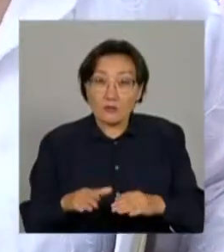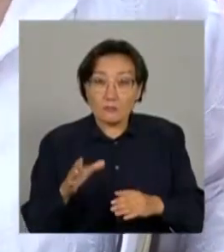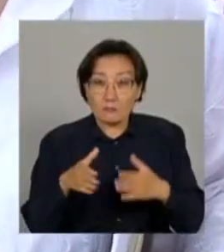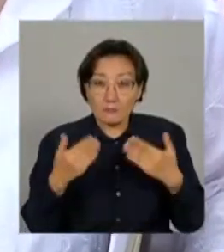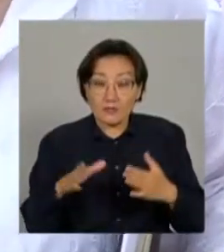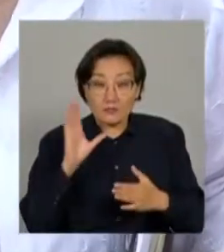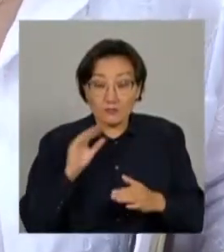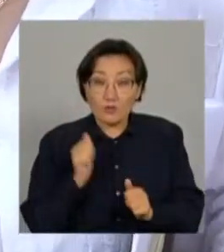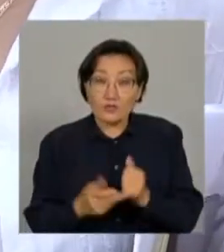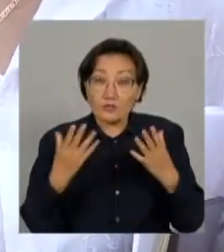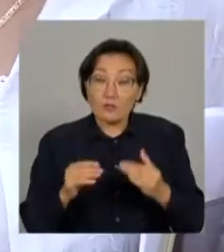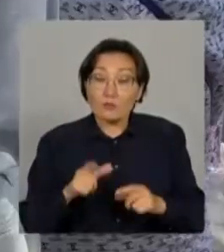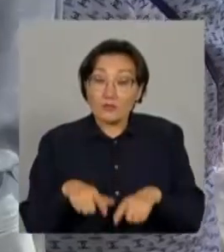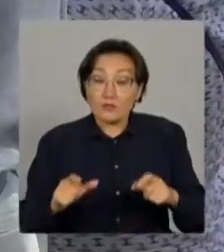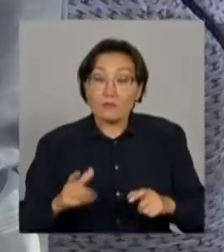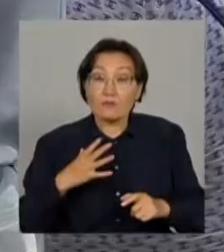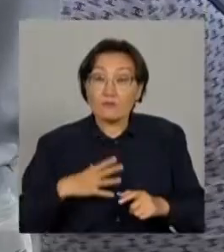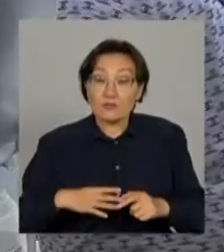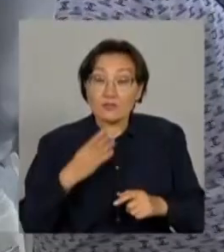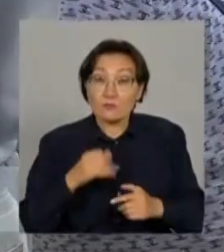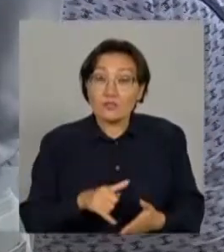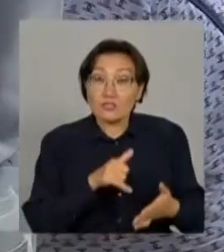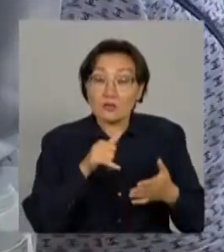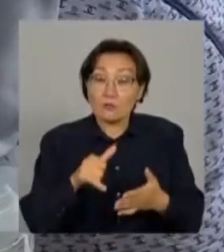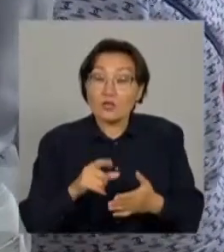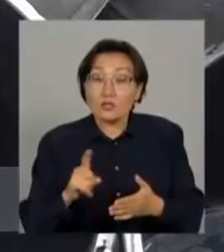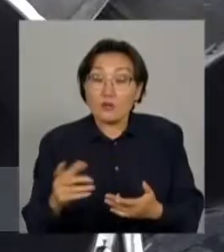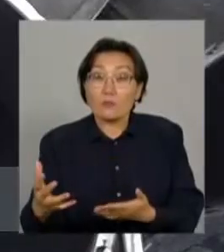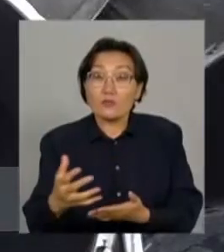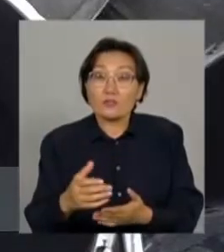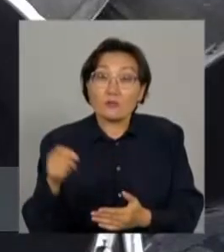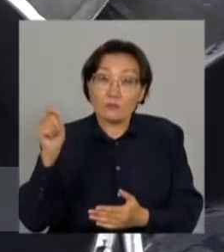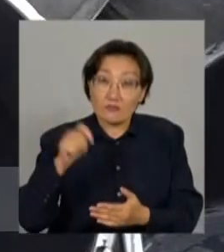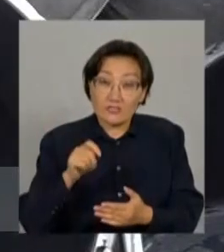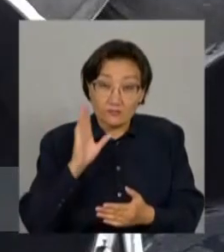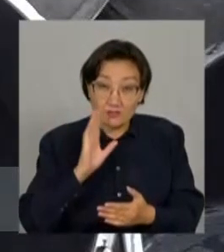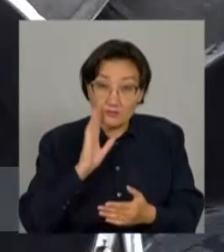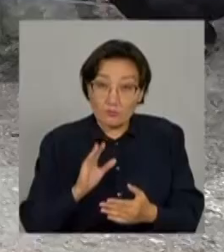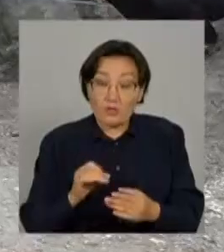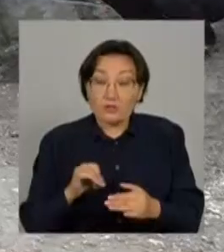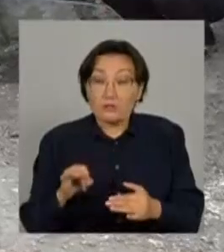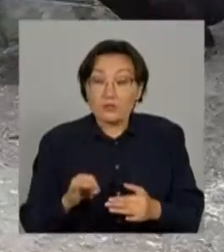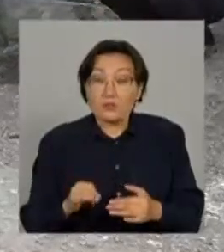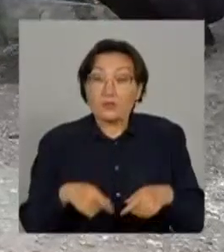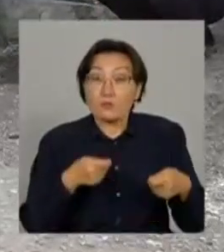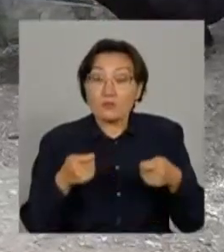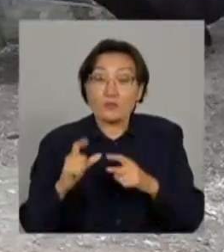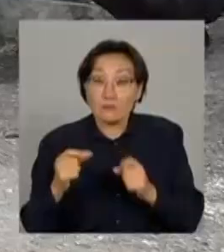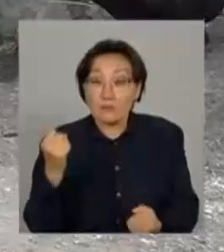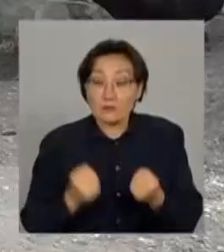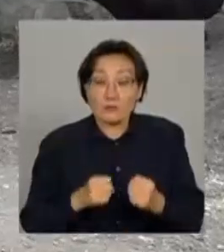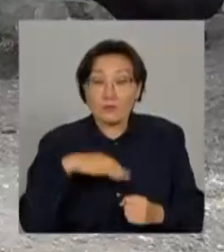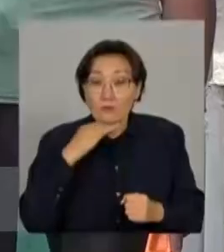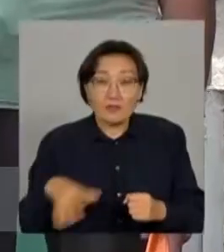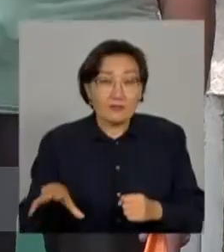вода. Ежедневно люди вынуждены тащить свои ведра и канистры, чтобы набрать живительной влаги. Да и то, доставляемой водовозом воды хватает